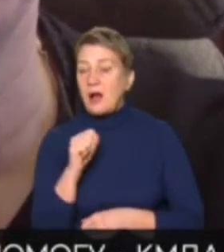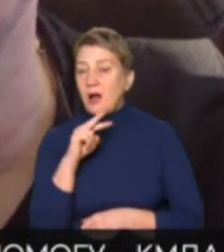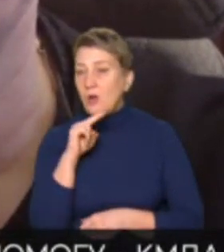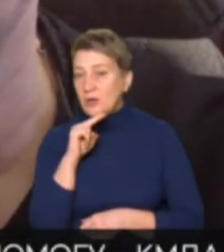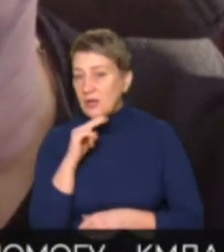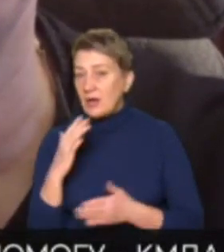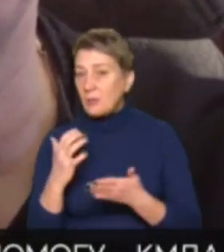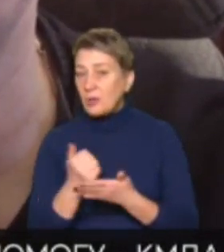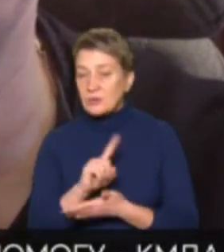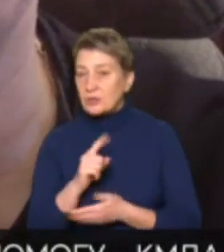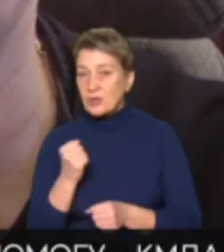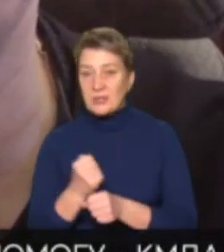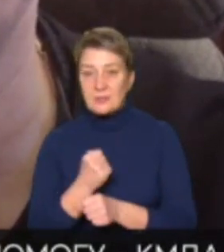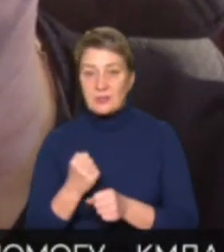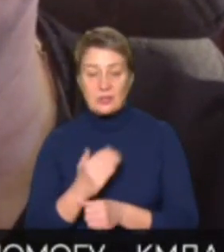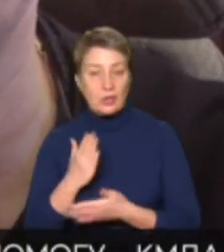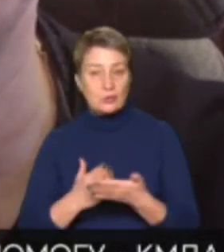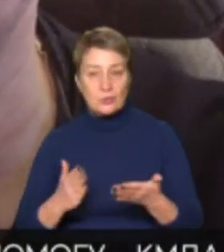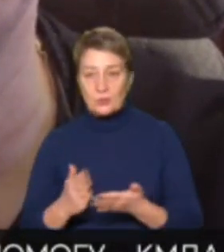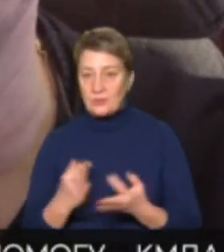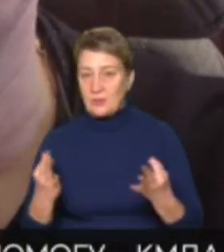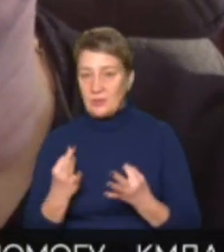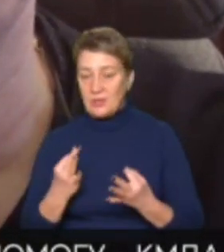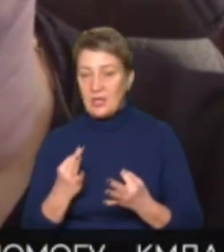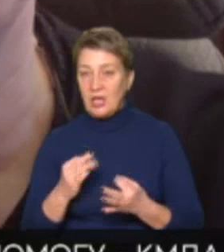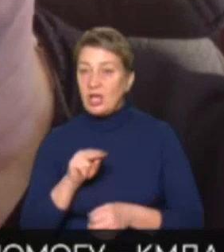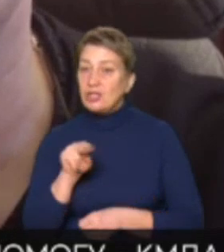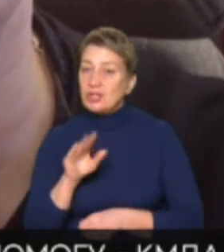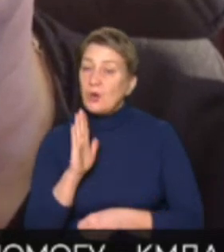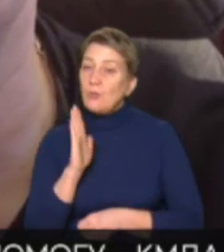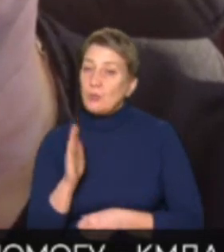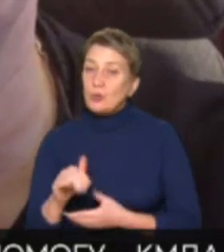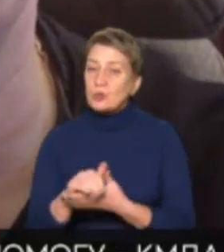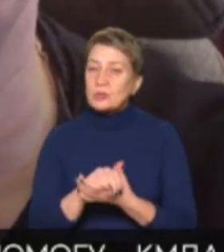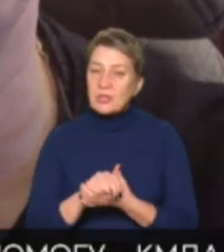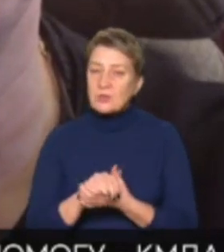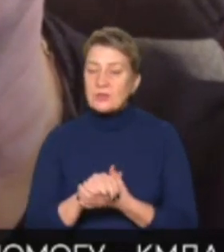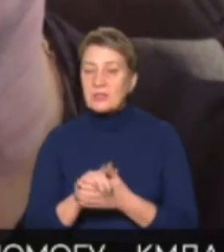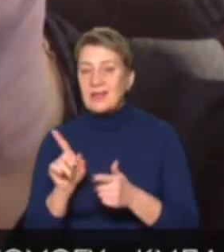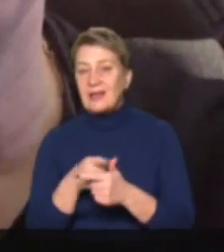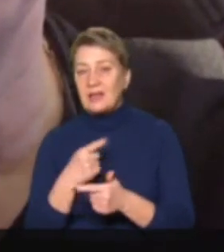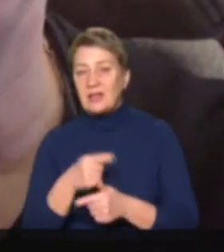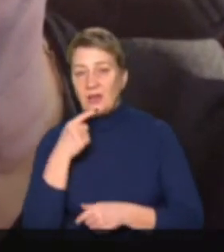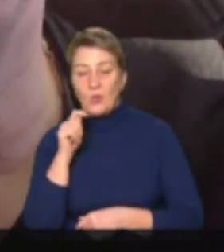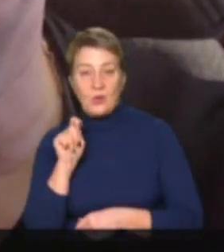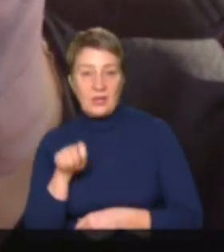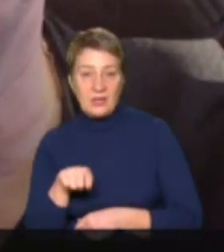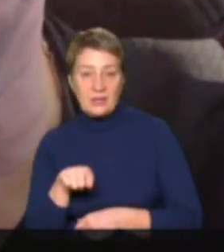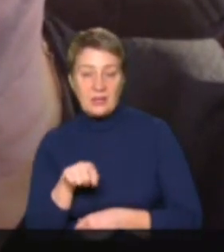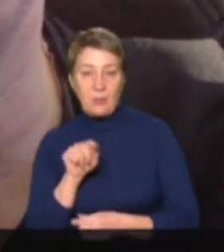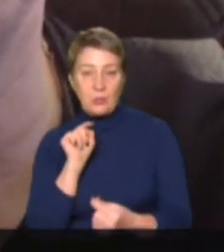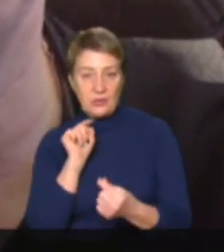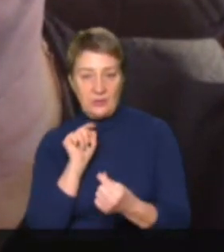не спрацювало зовсім нічого. Чи будуть наші союзники якось, там, може, і ми, ну, нас, мабуть, не вийде, але протидіяти